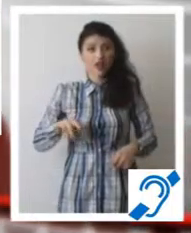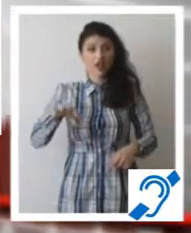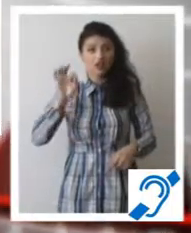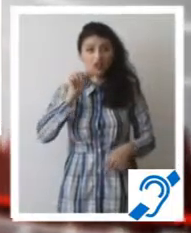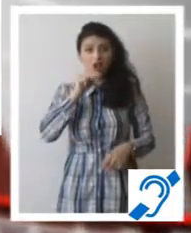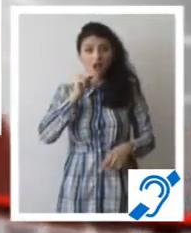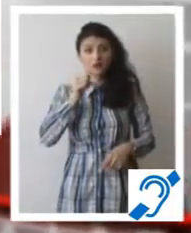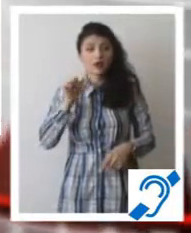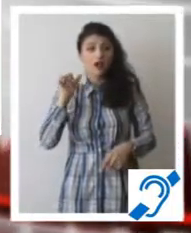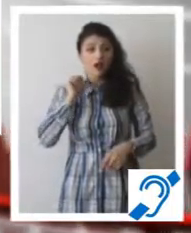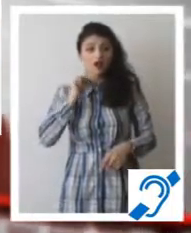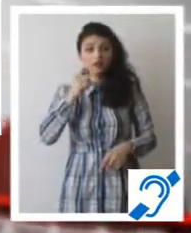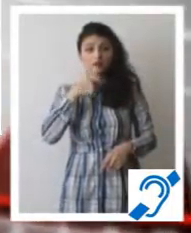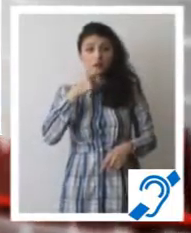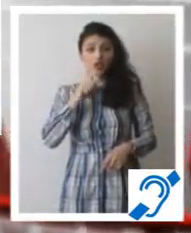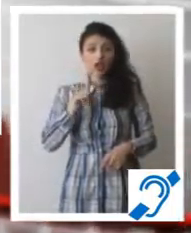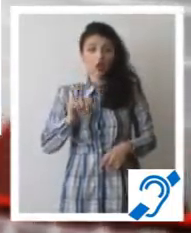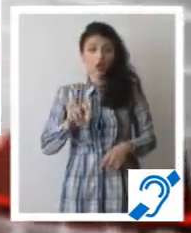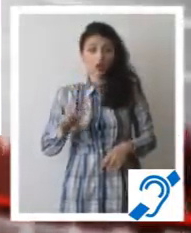pe legume și fructe crude.